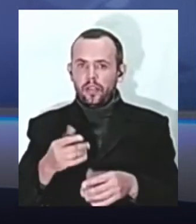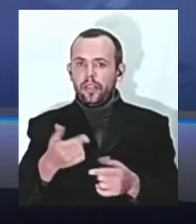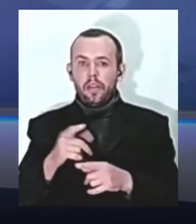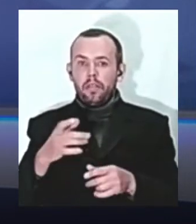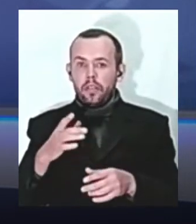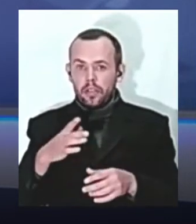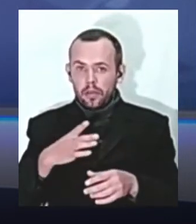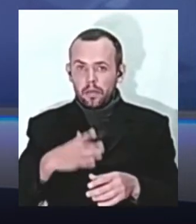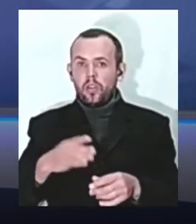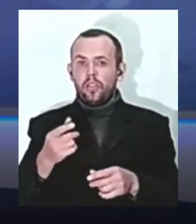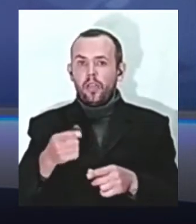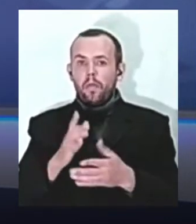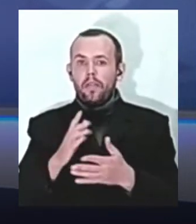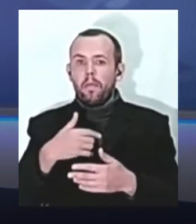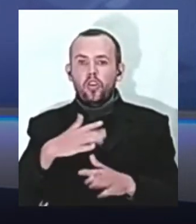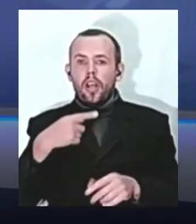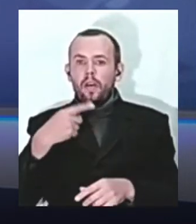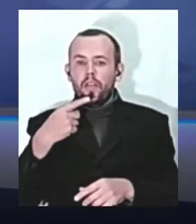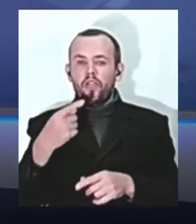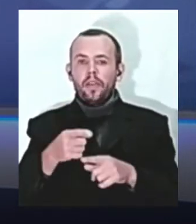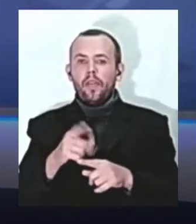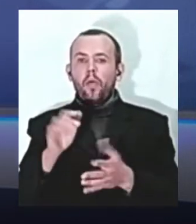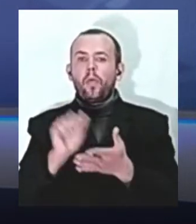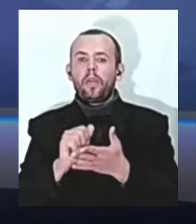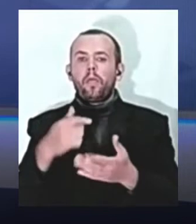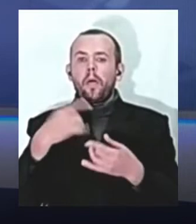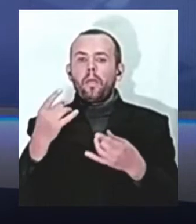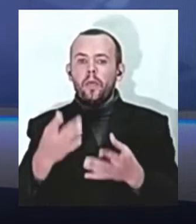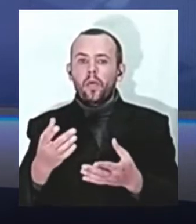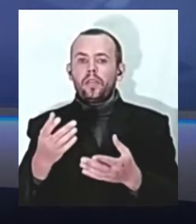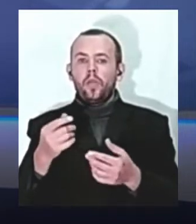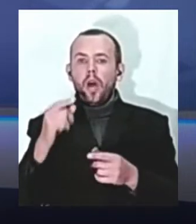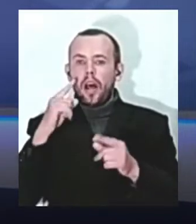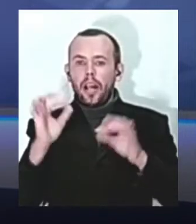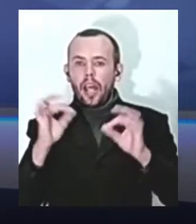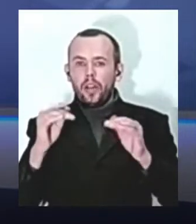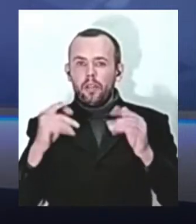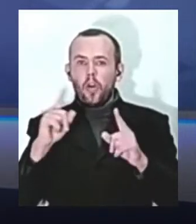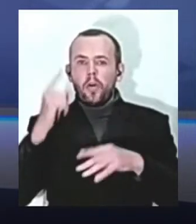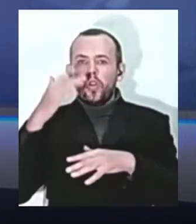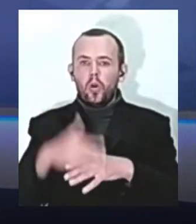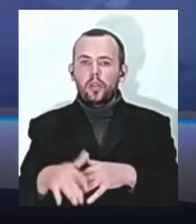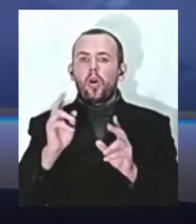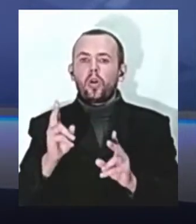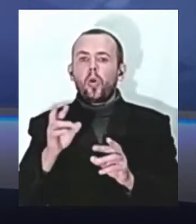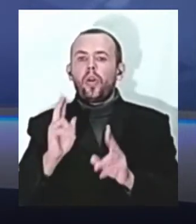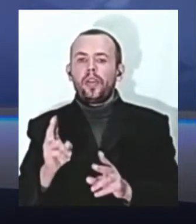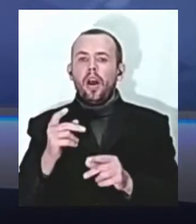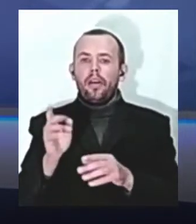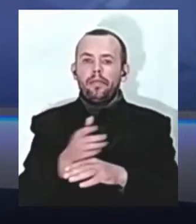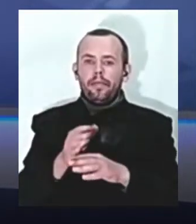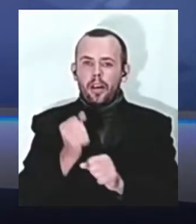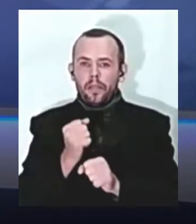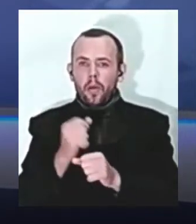не кажемо, ідіть, публікуйте. Ми просто рейтингуємо для того, щоб зрозуміти, хто як працює з мешканцями, хто